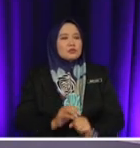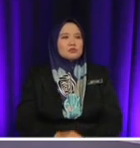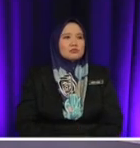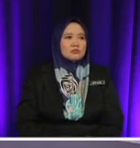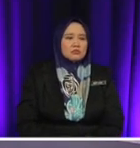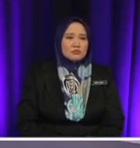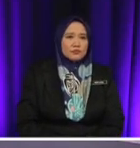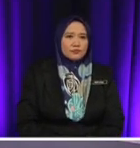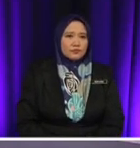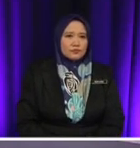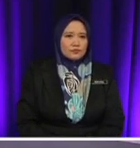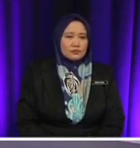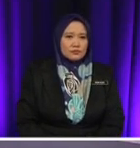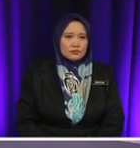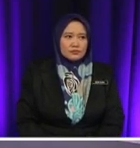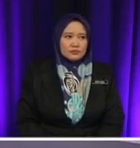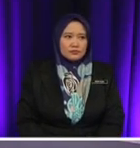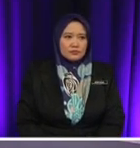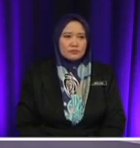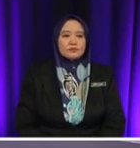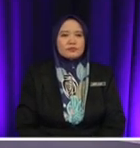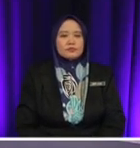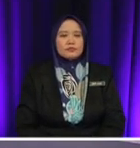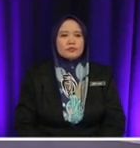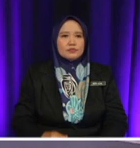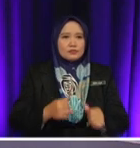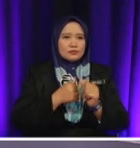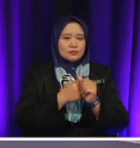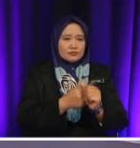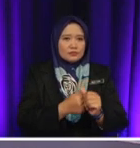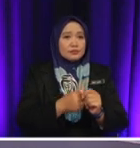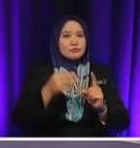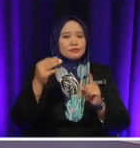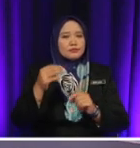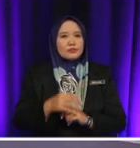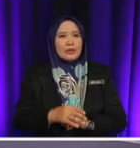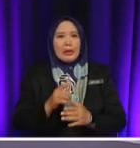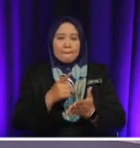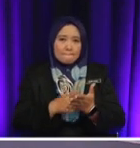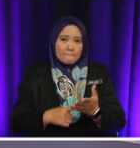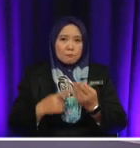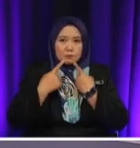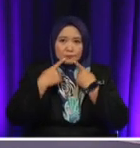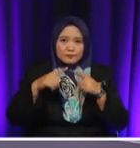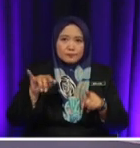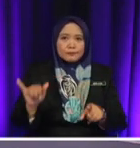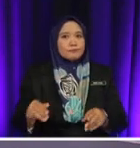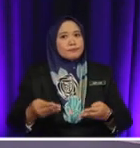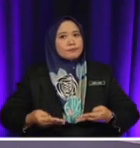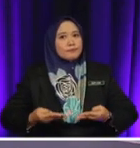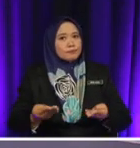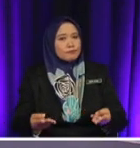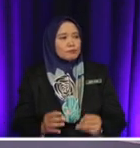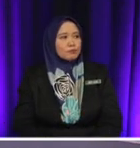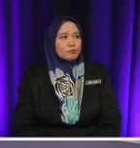tu so Dia kehilangan markahlah bergantung kepada skema pemakahan okey seterusnya kita tengok berkait